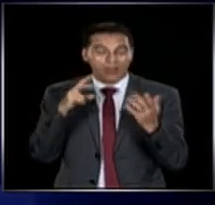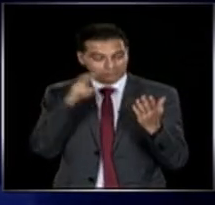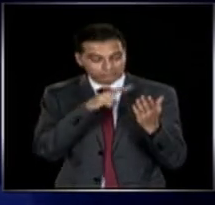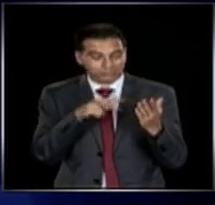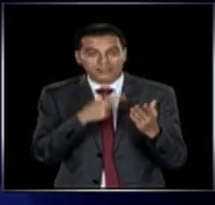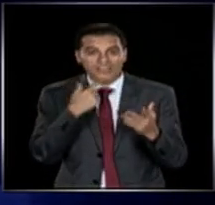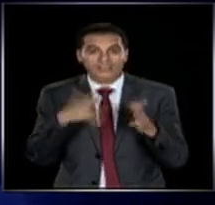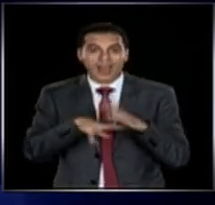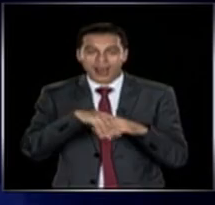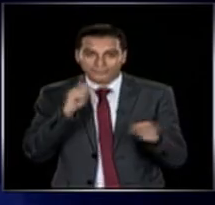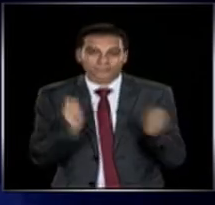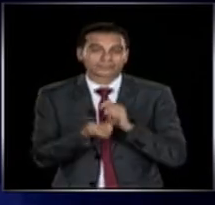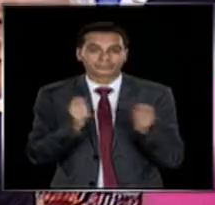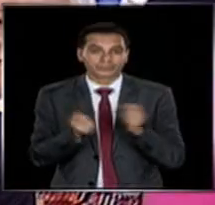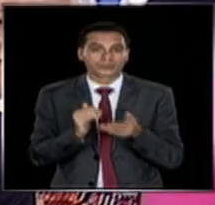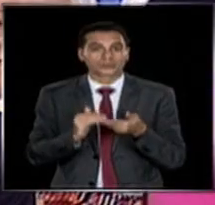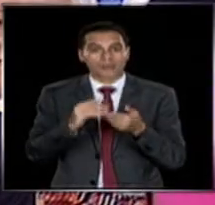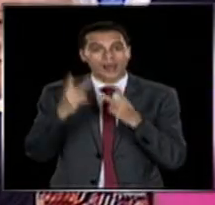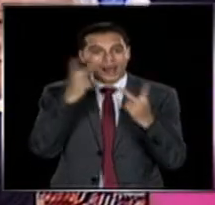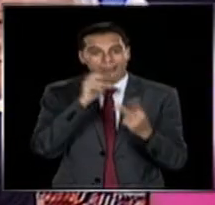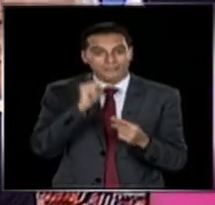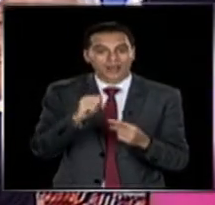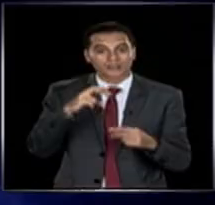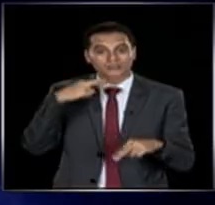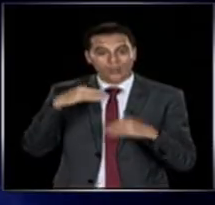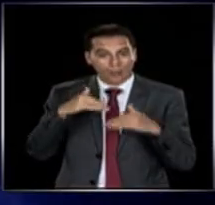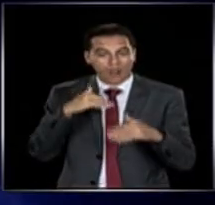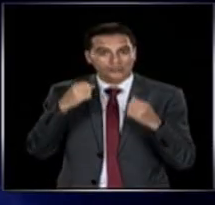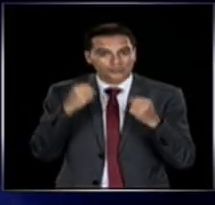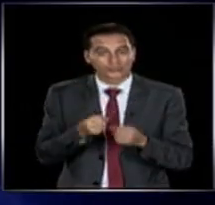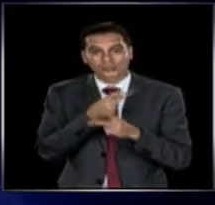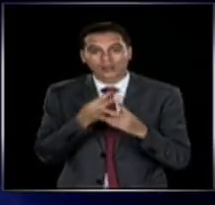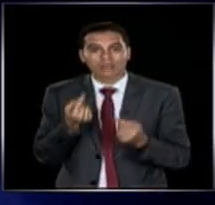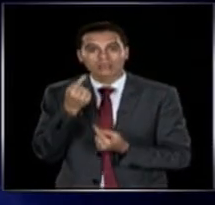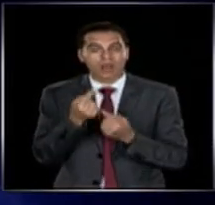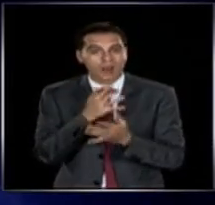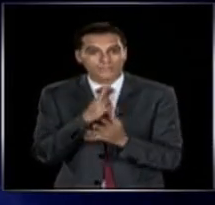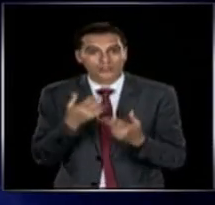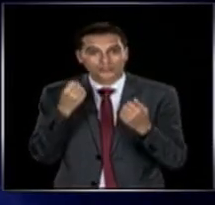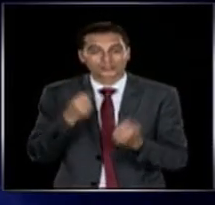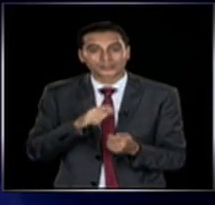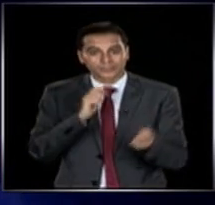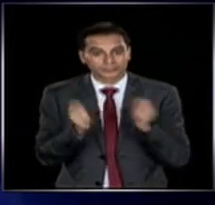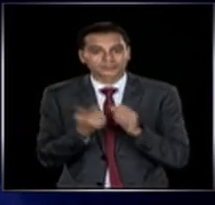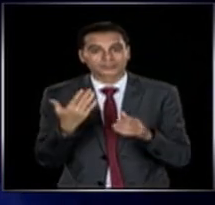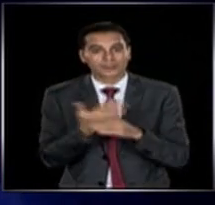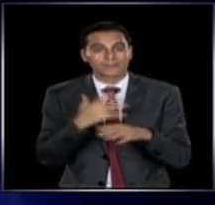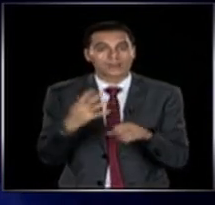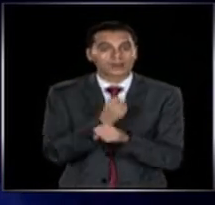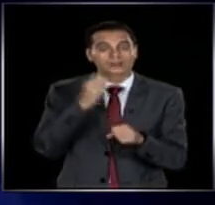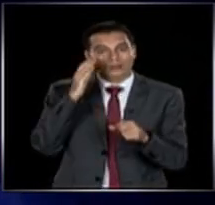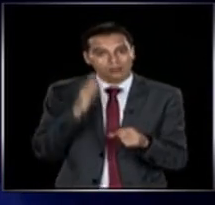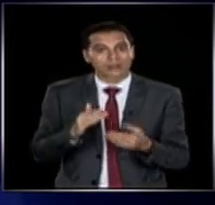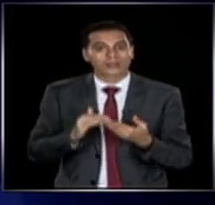الطموحات وكل الأحلام وكل المعوقات وكل الطلبات اللي هم طلبوها، عشان نقدر ان